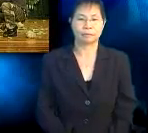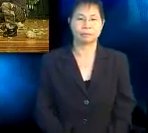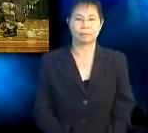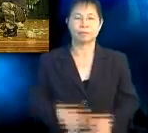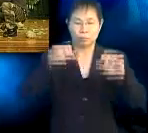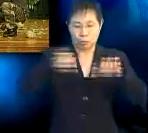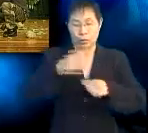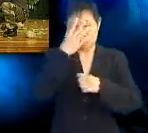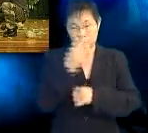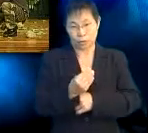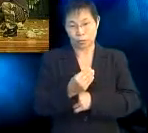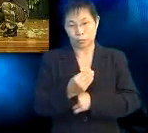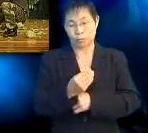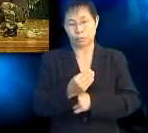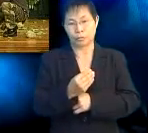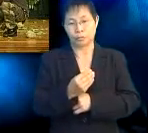Boleh tidur dengan lipat.